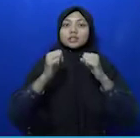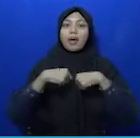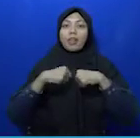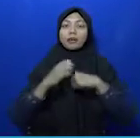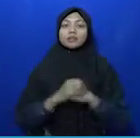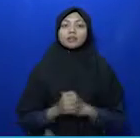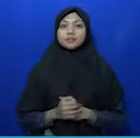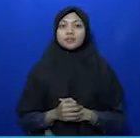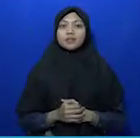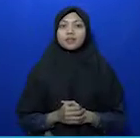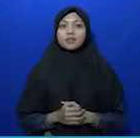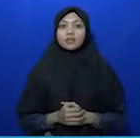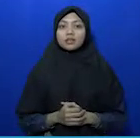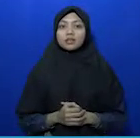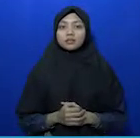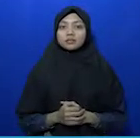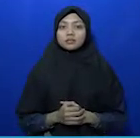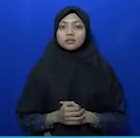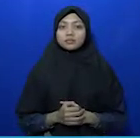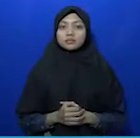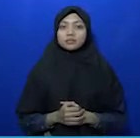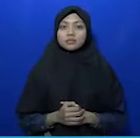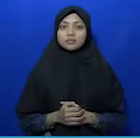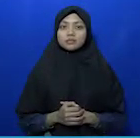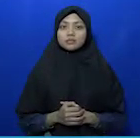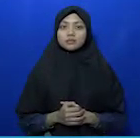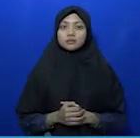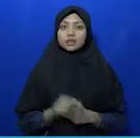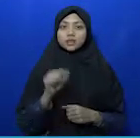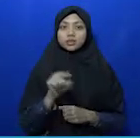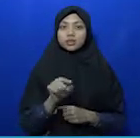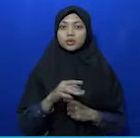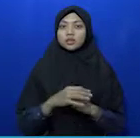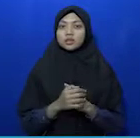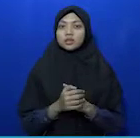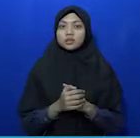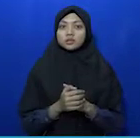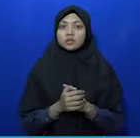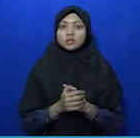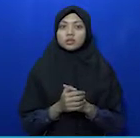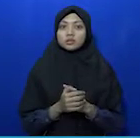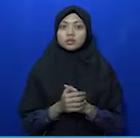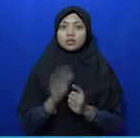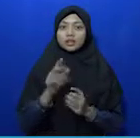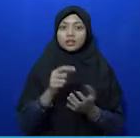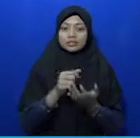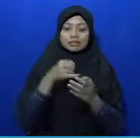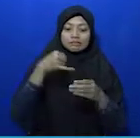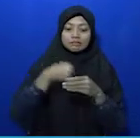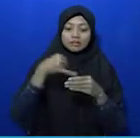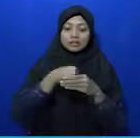ditorehkan di dalam bagian yang namanya exchange of agreement itu. Dan itu dilakukan secara paralel